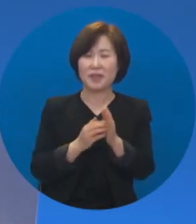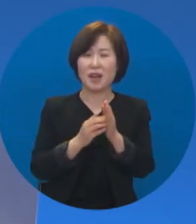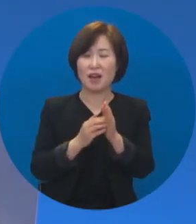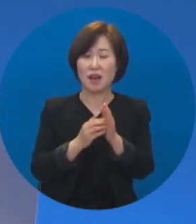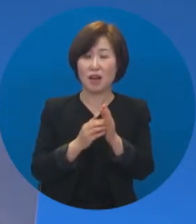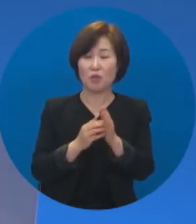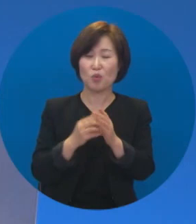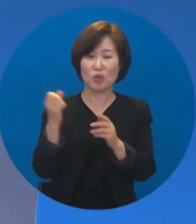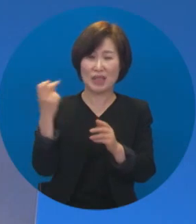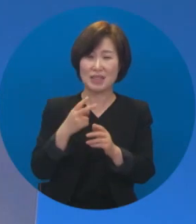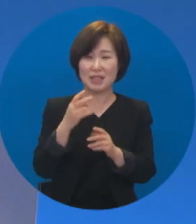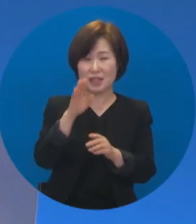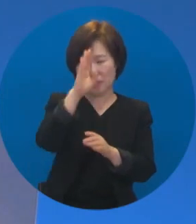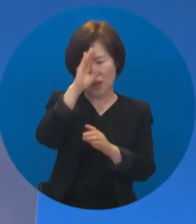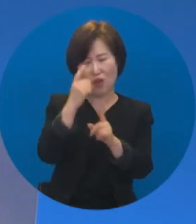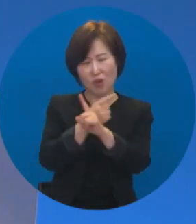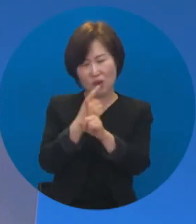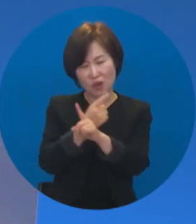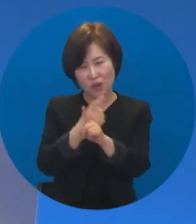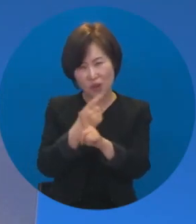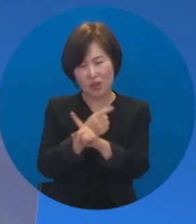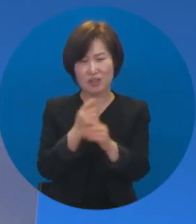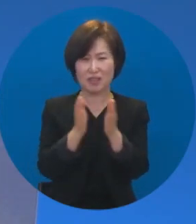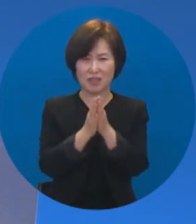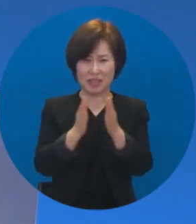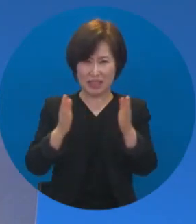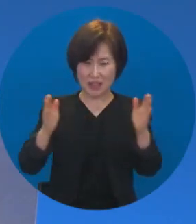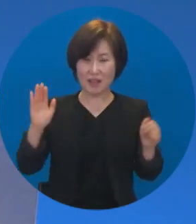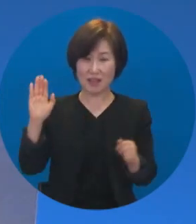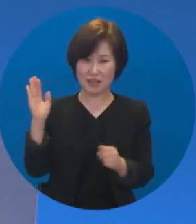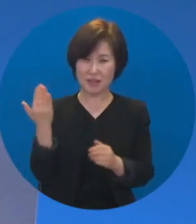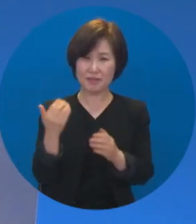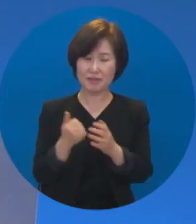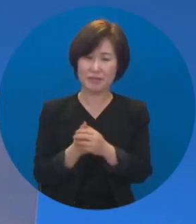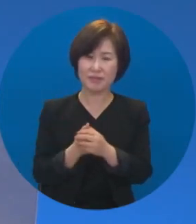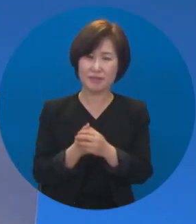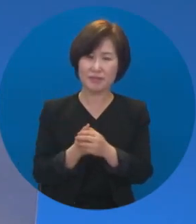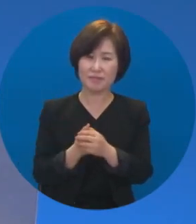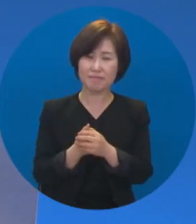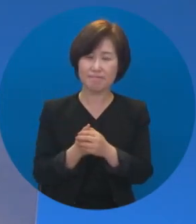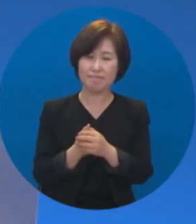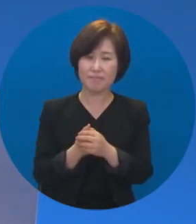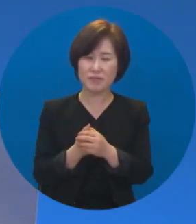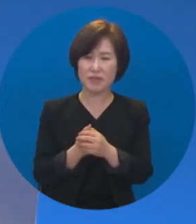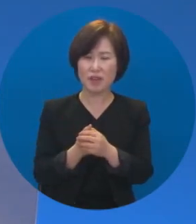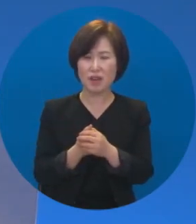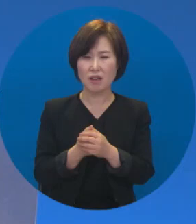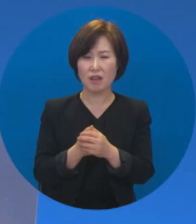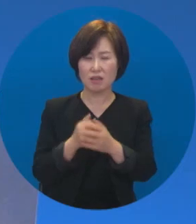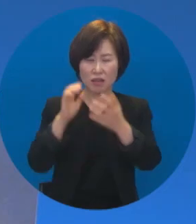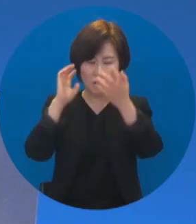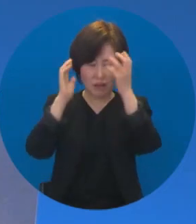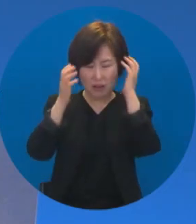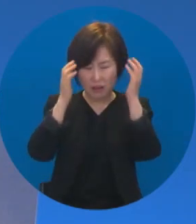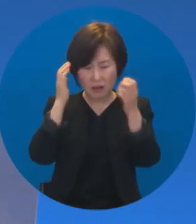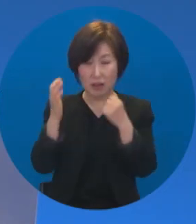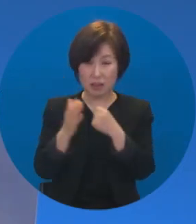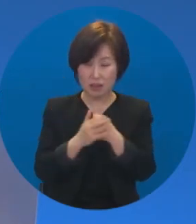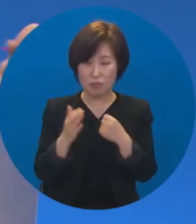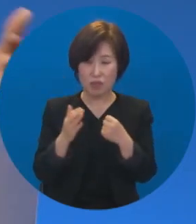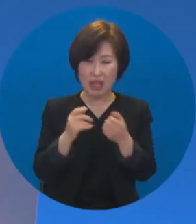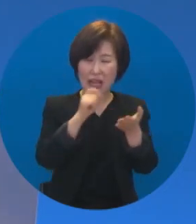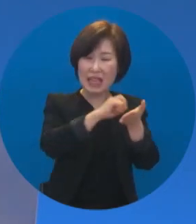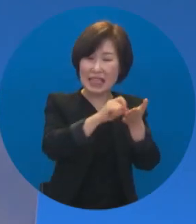이전에는 매일매일 같은 시간에 일기를 쓰던 남편이었는데 이제는 그럴 기력도 없고 정신도 없어서 저희를 위한 기도의